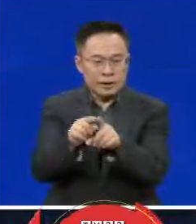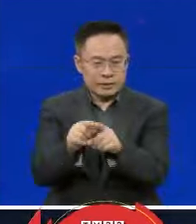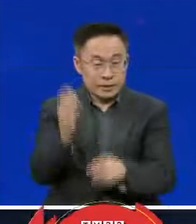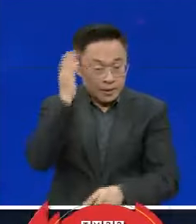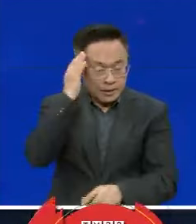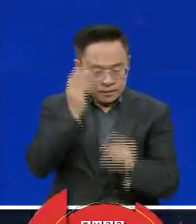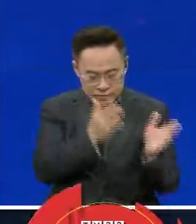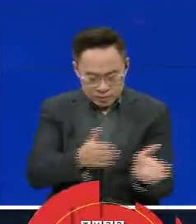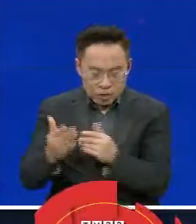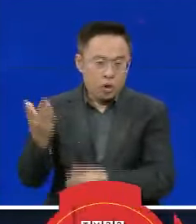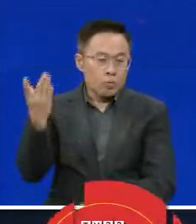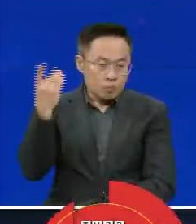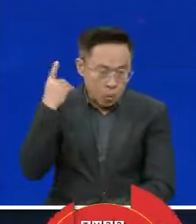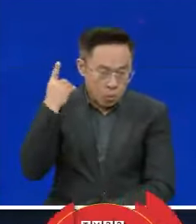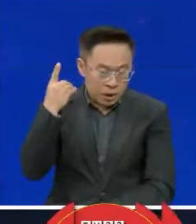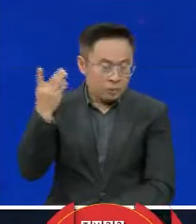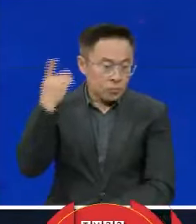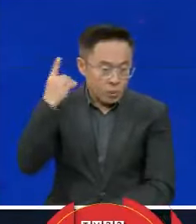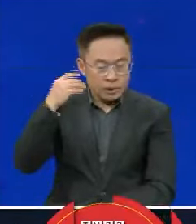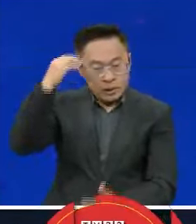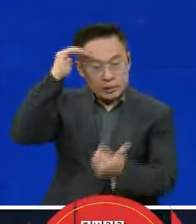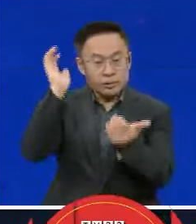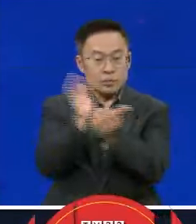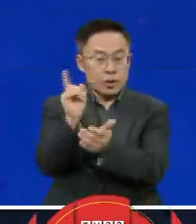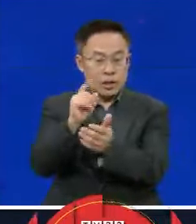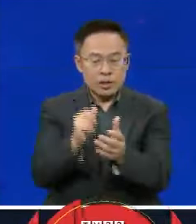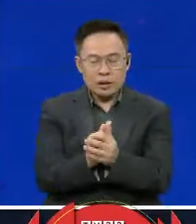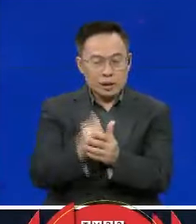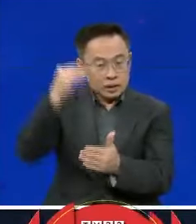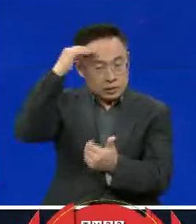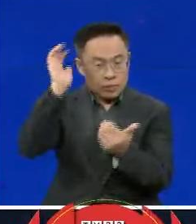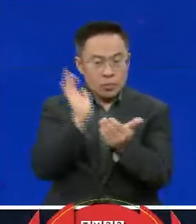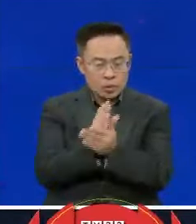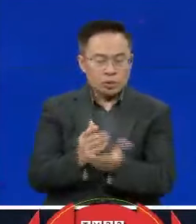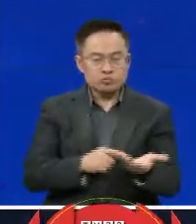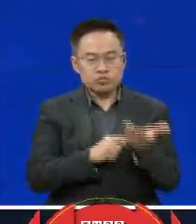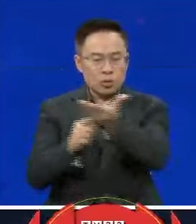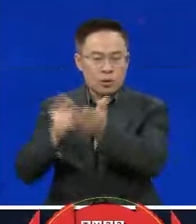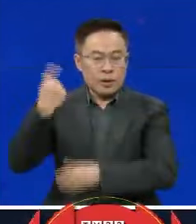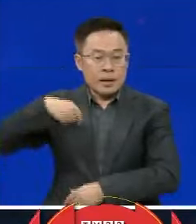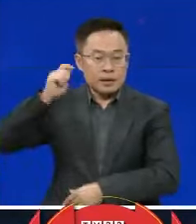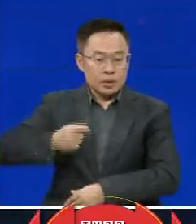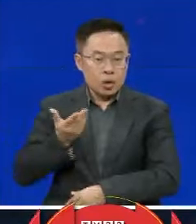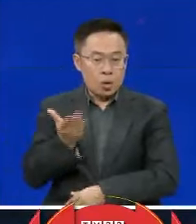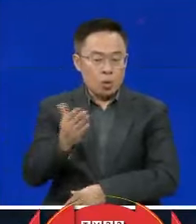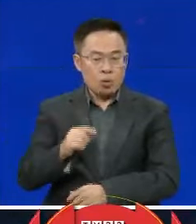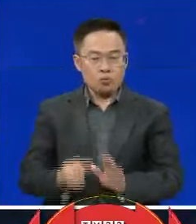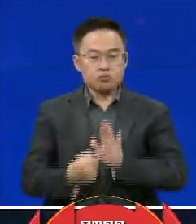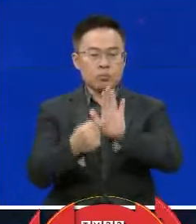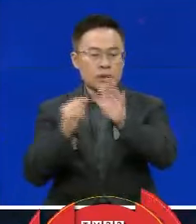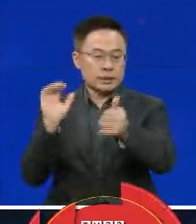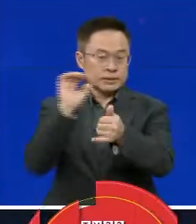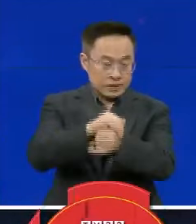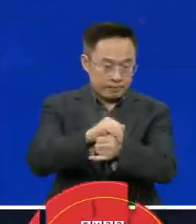วานนี้ก็บอกโอ้โหลุ้นๆกันจริงหรือเปล่าจริงไม่จริงตำรวจไปรอหมายจับปรากฏศาลท่านอนุมัติหมายจับบิ๊กโจ๊กนะครับแล้วตอน